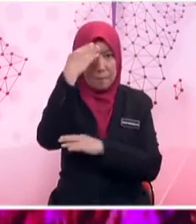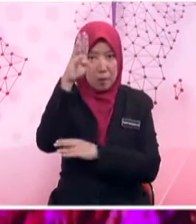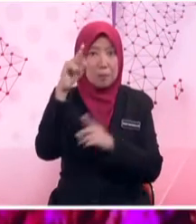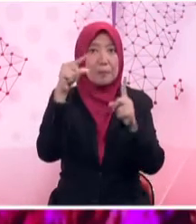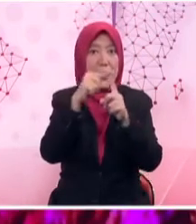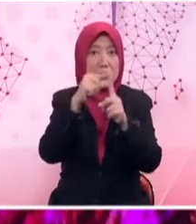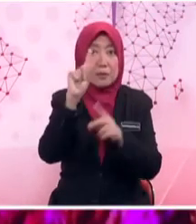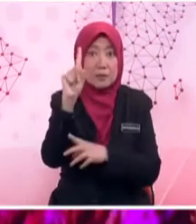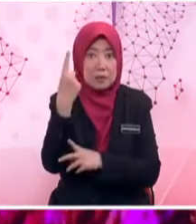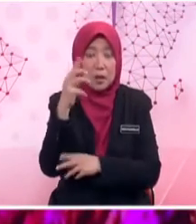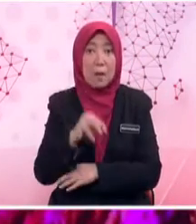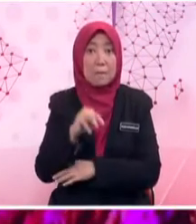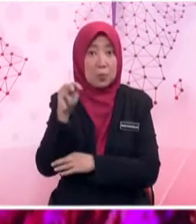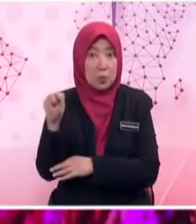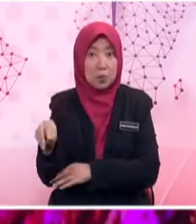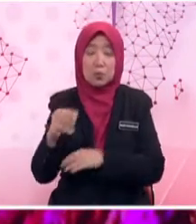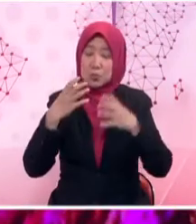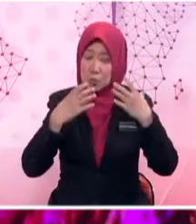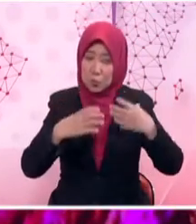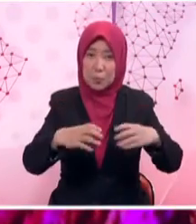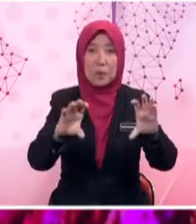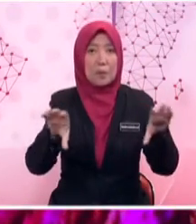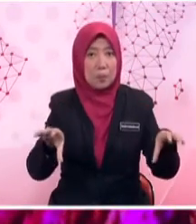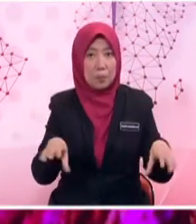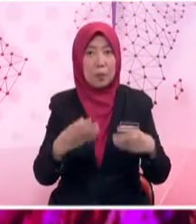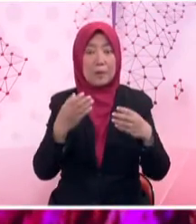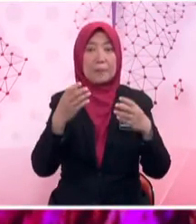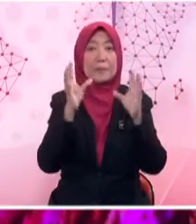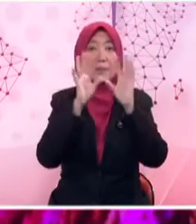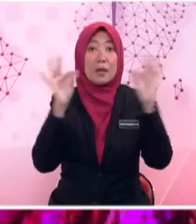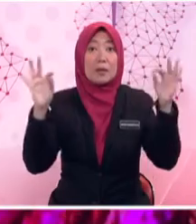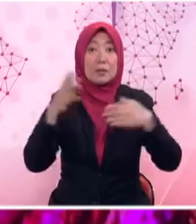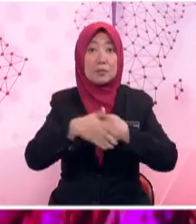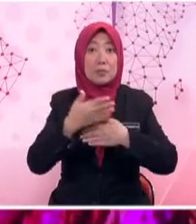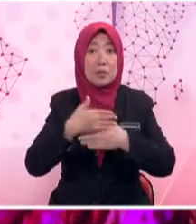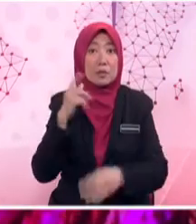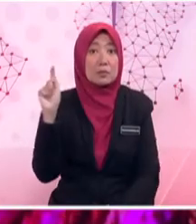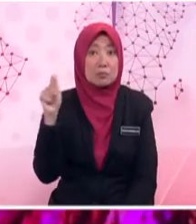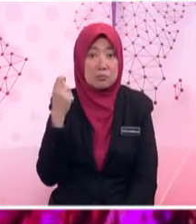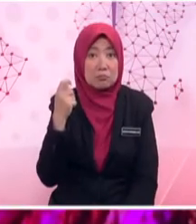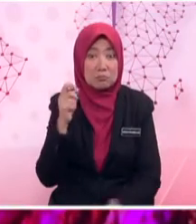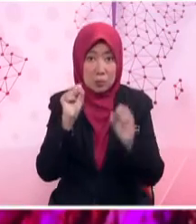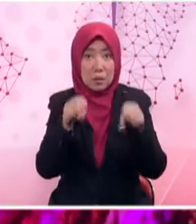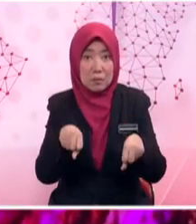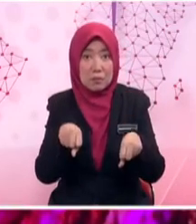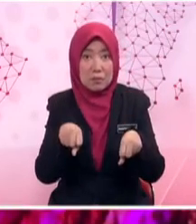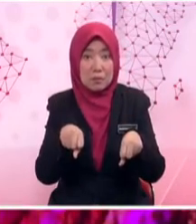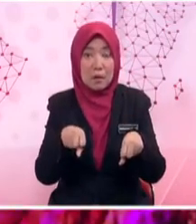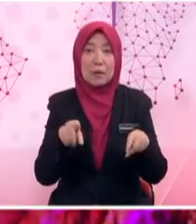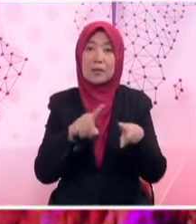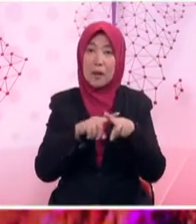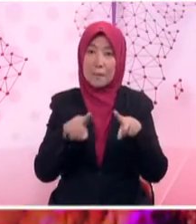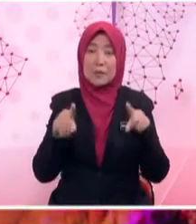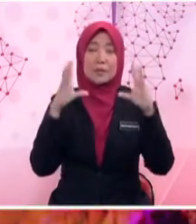nak murid pula cuba membina ayat mudah. Ayat tunggal yang mudah. Tapi ada clue sikit, cikgu